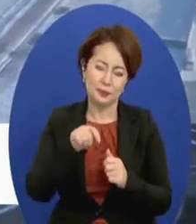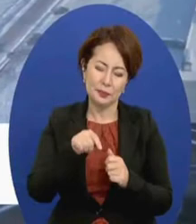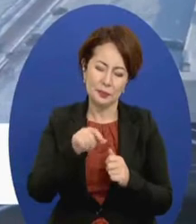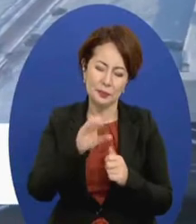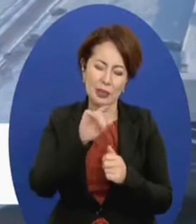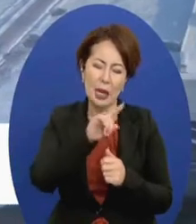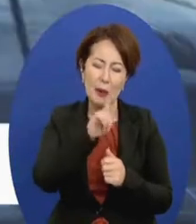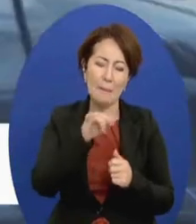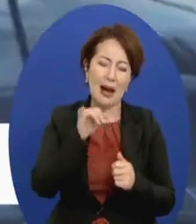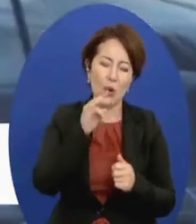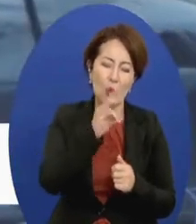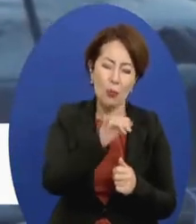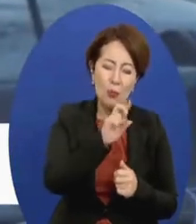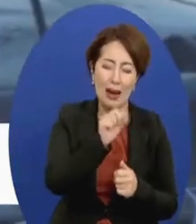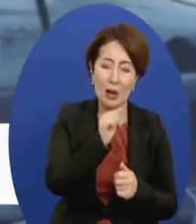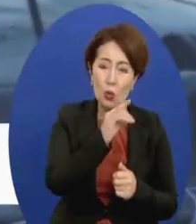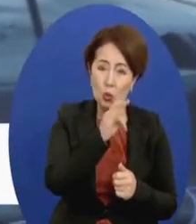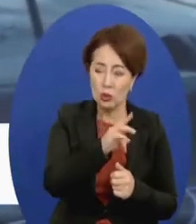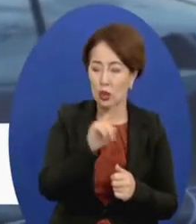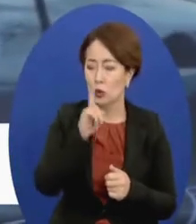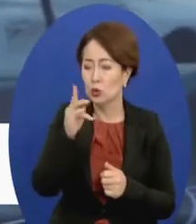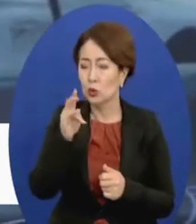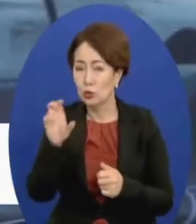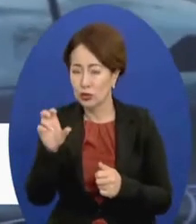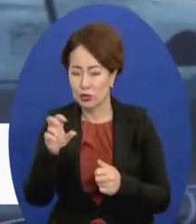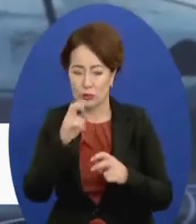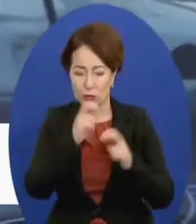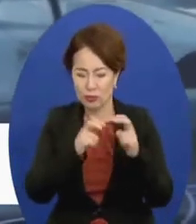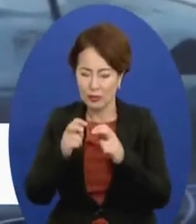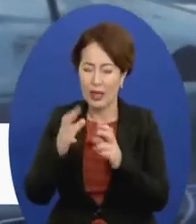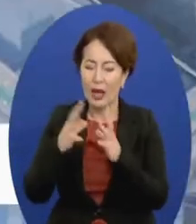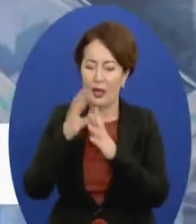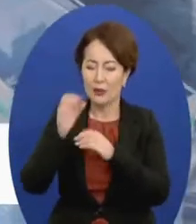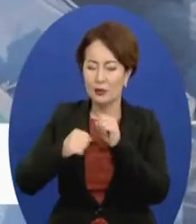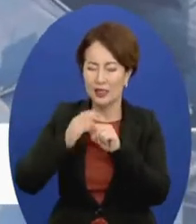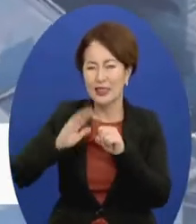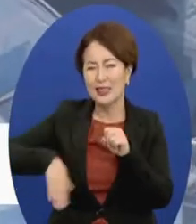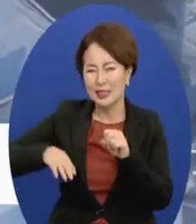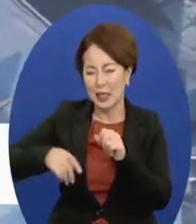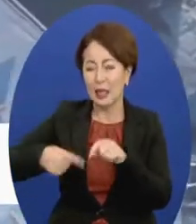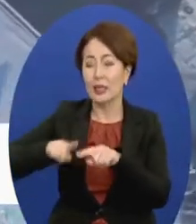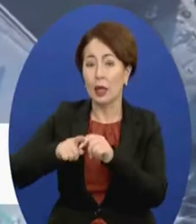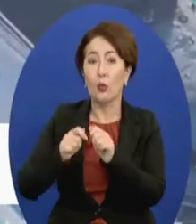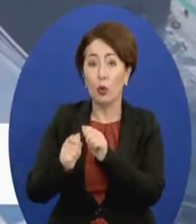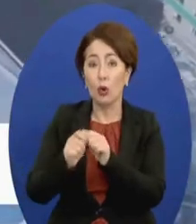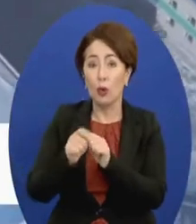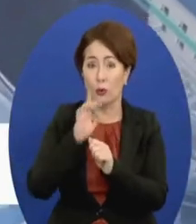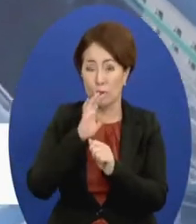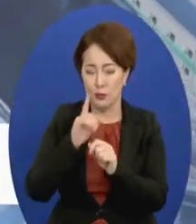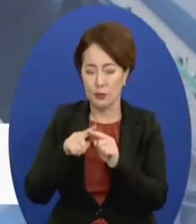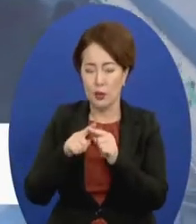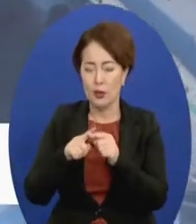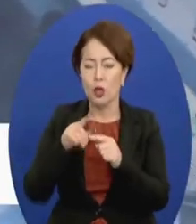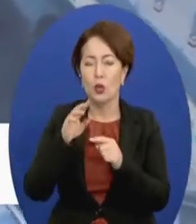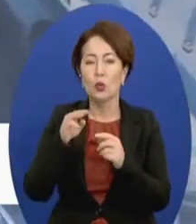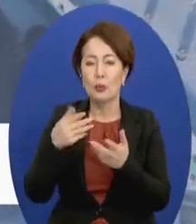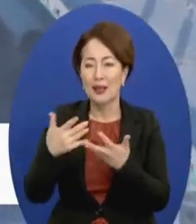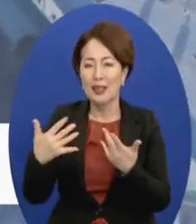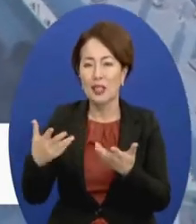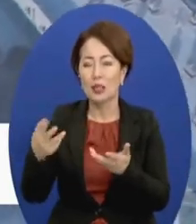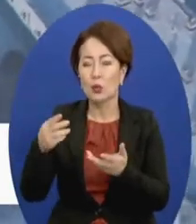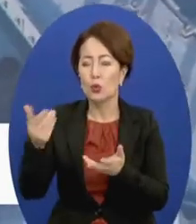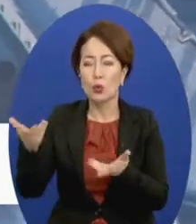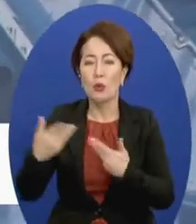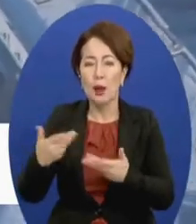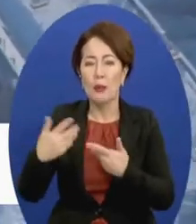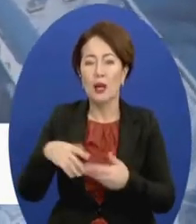үйлдвэрүүдийн санхүүжилтийг Эрдэнэс Монгол компани гаргажээ. 10 жилийн дараа иргэн төлөгдөх нөхцөлтэй. За харин түүхий эдэг Energy Resource компани үн төлбөргүй